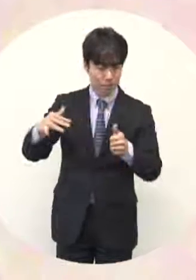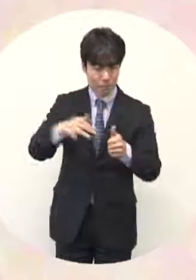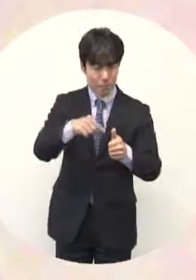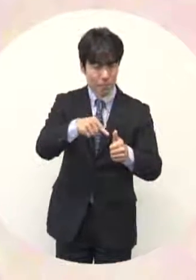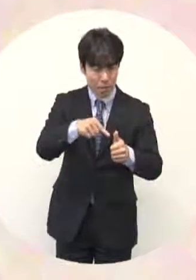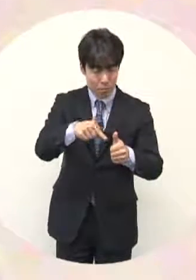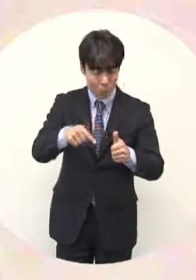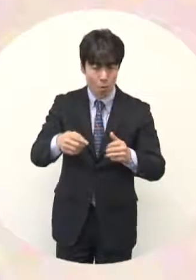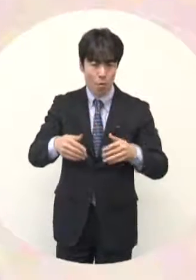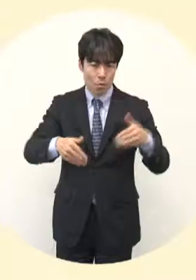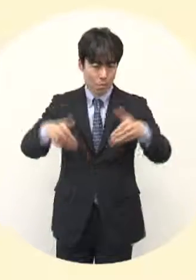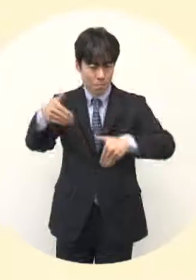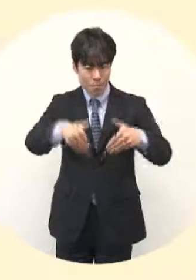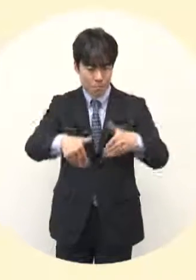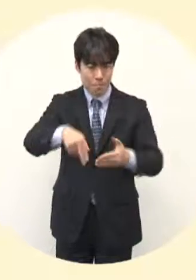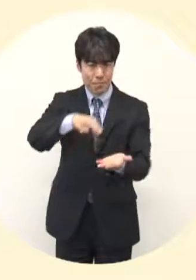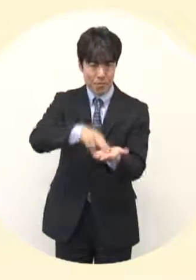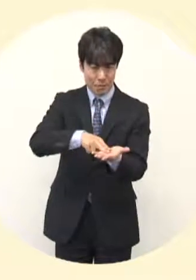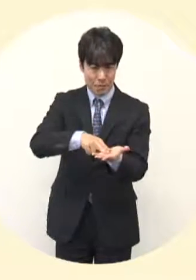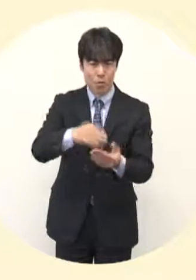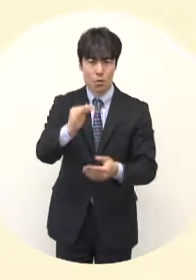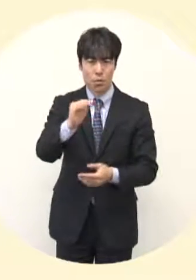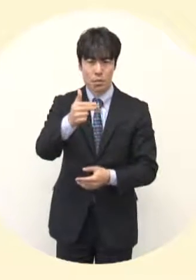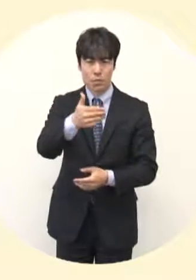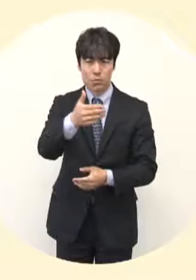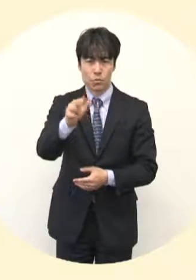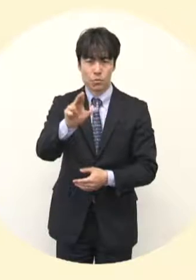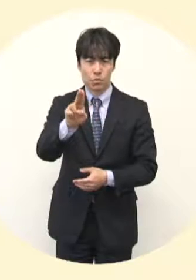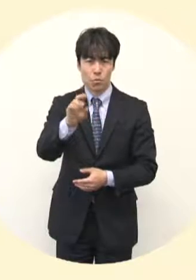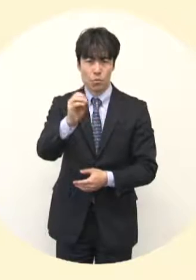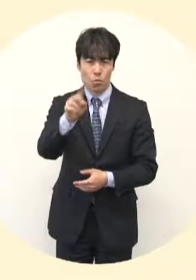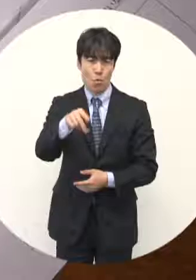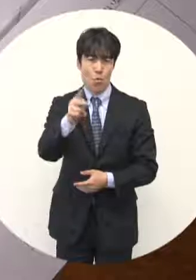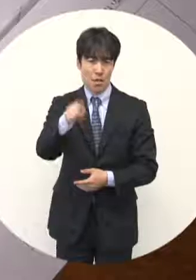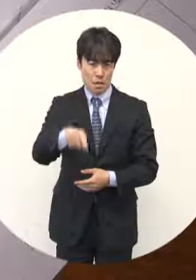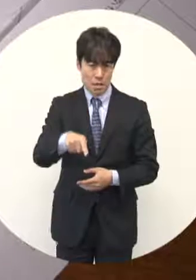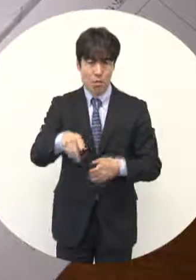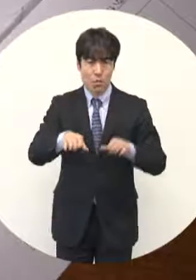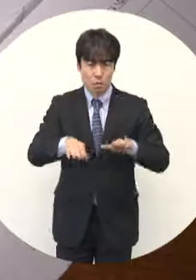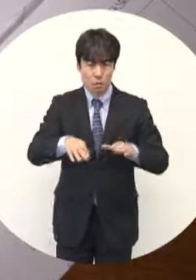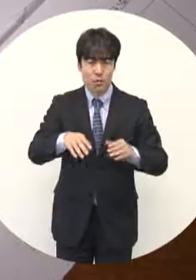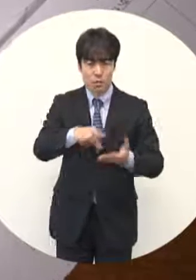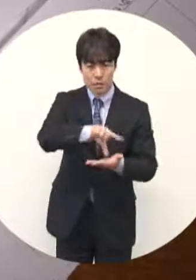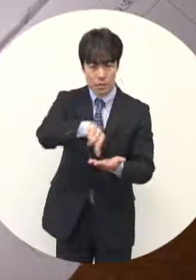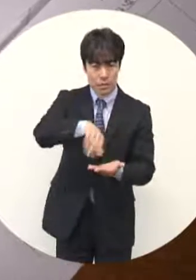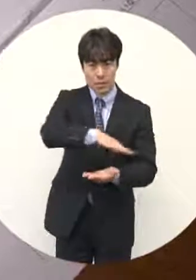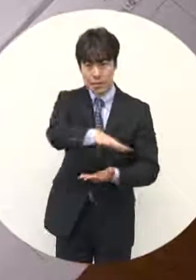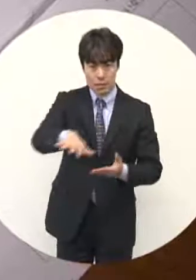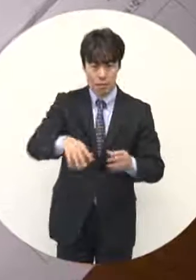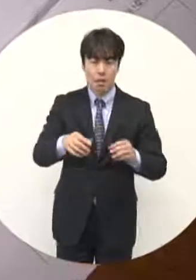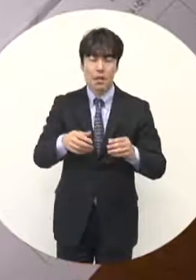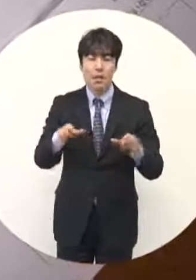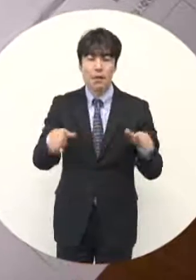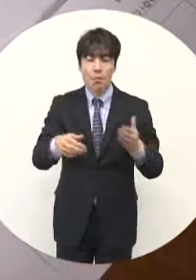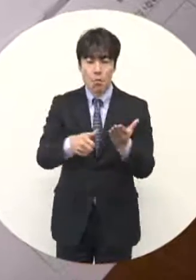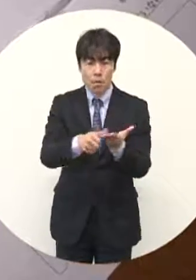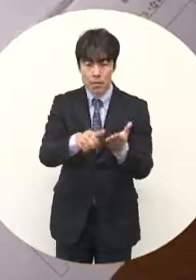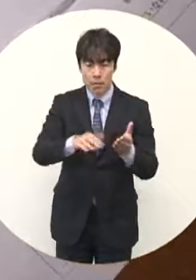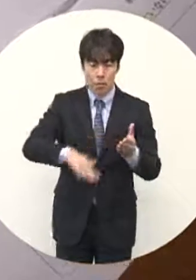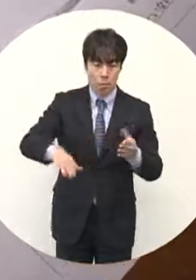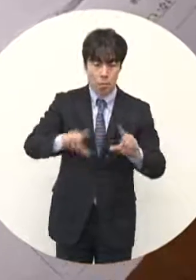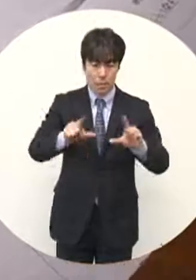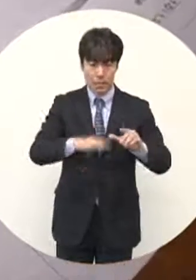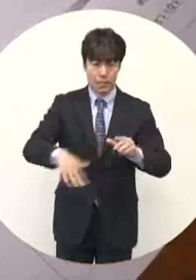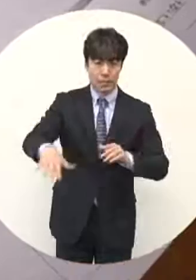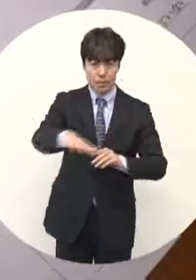グルウォーカー。今回は蒲生駅東側エリア、調査人数は50人。美味しいと